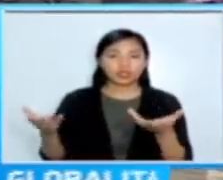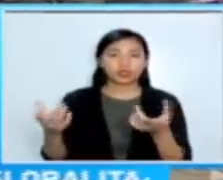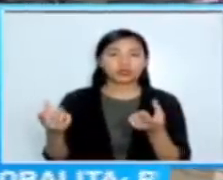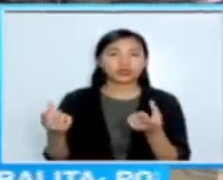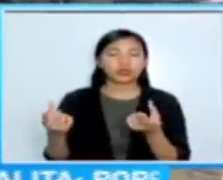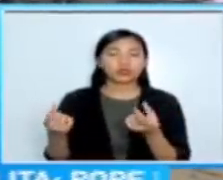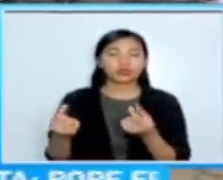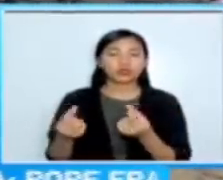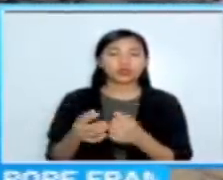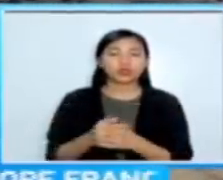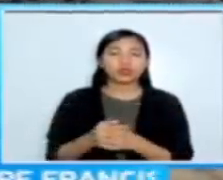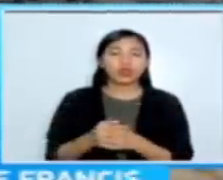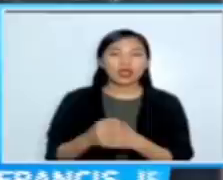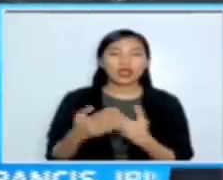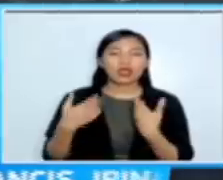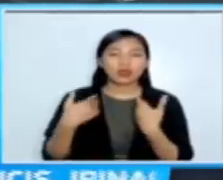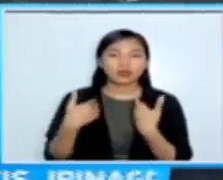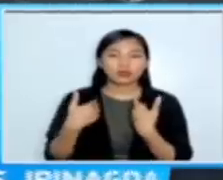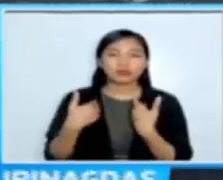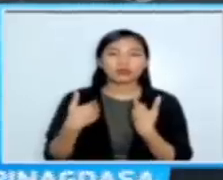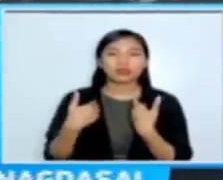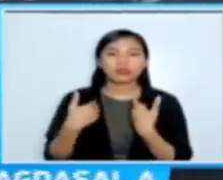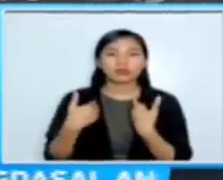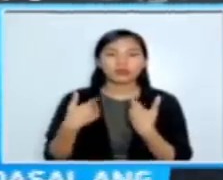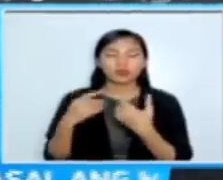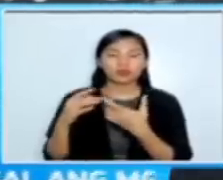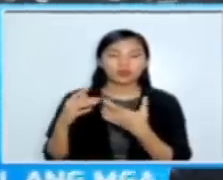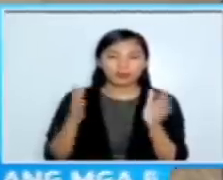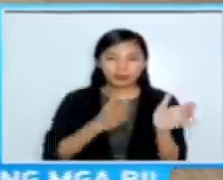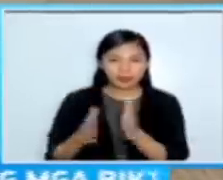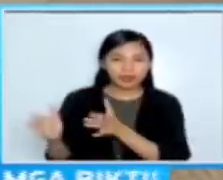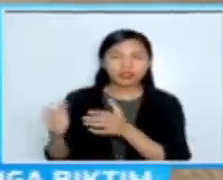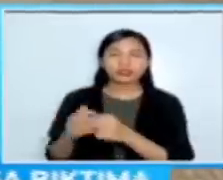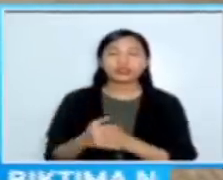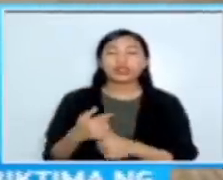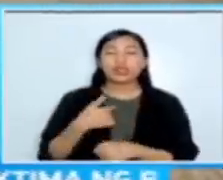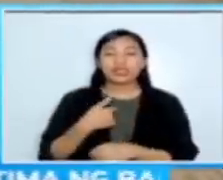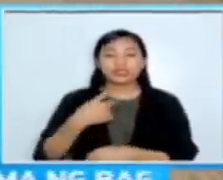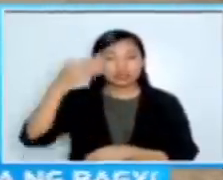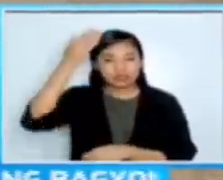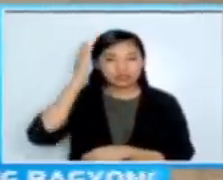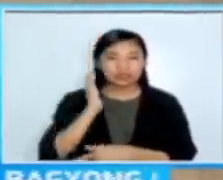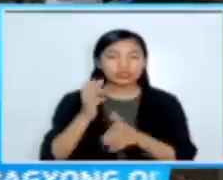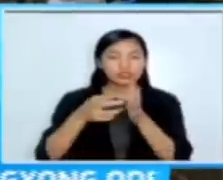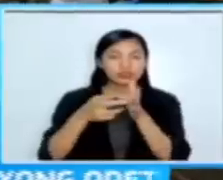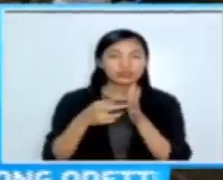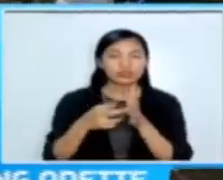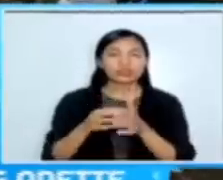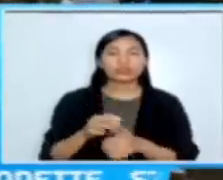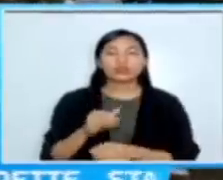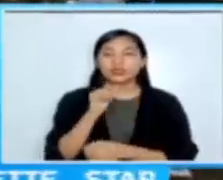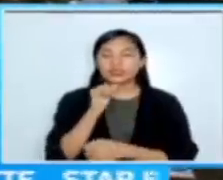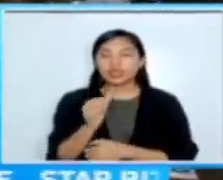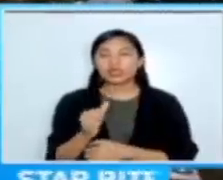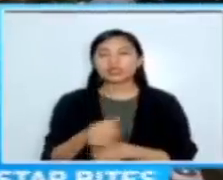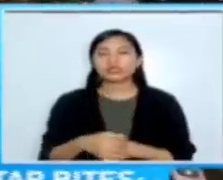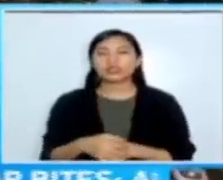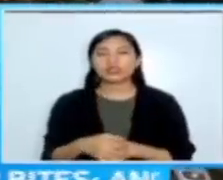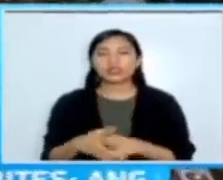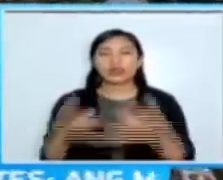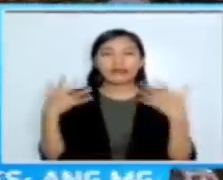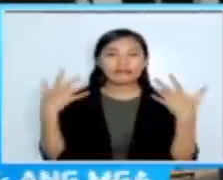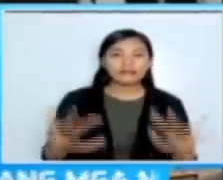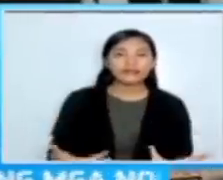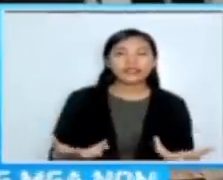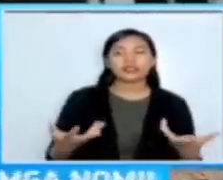person. Paano magko-coordinate, etc. Ang request ko lang talaga para hindi masyadong mabigat sa mga nasalantang mga